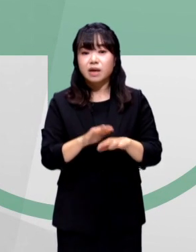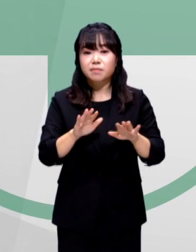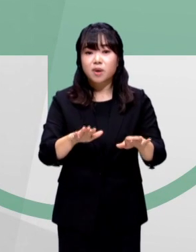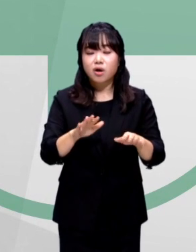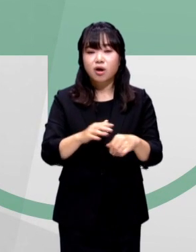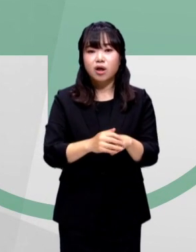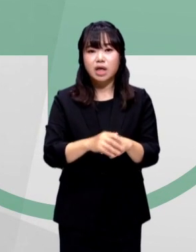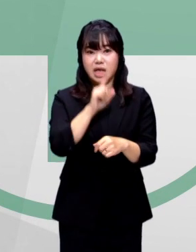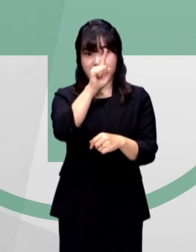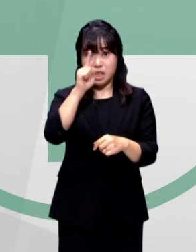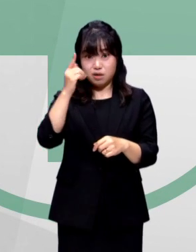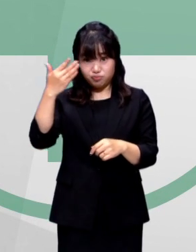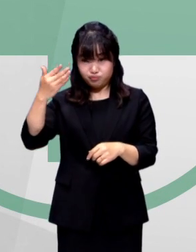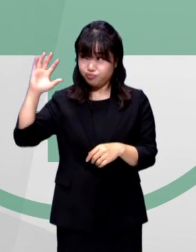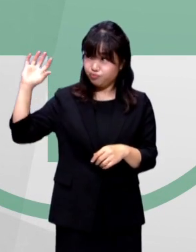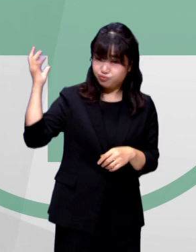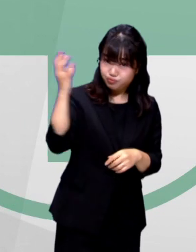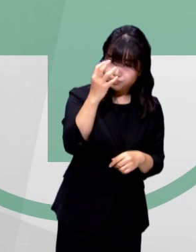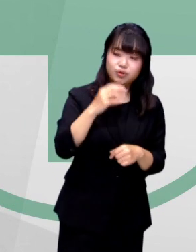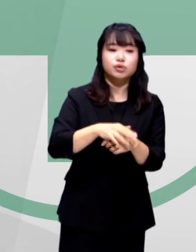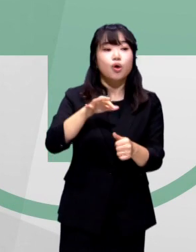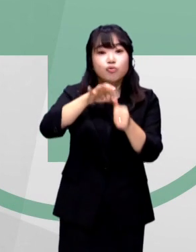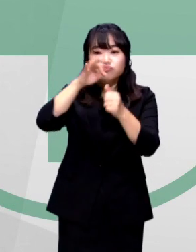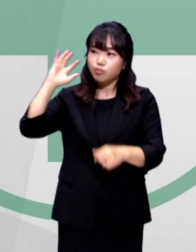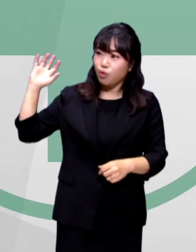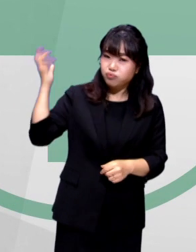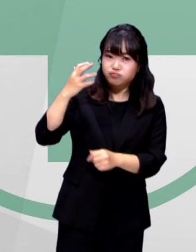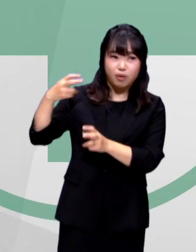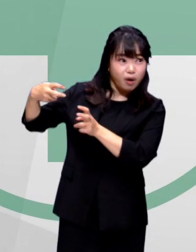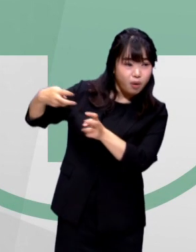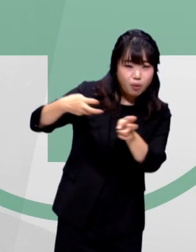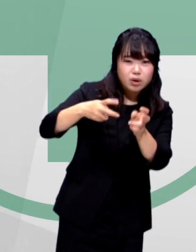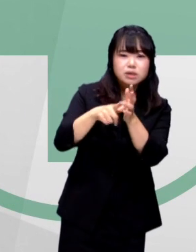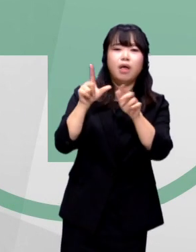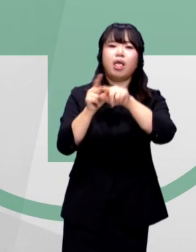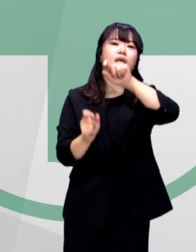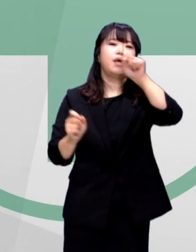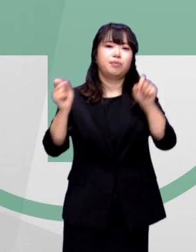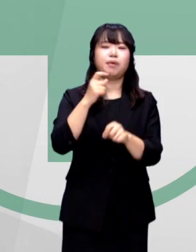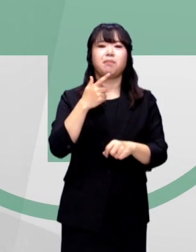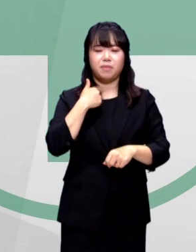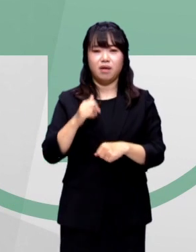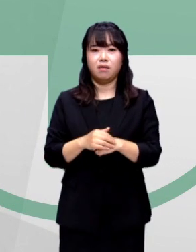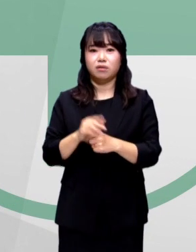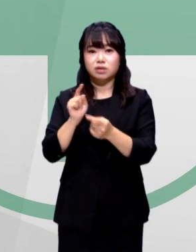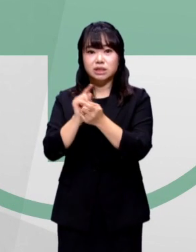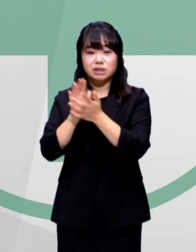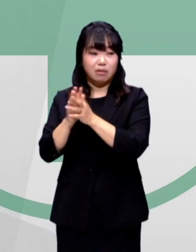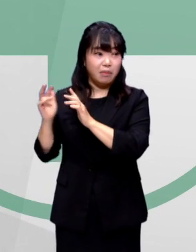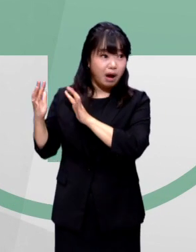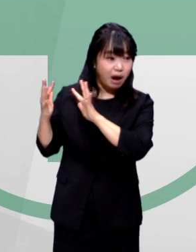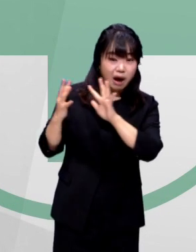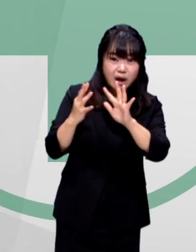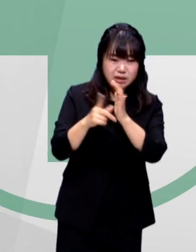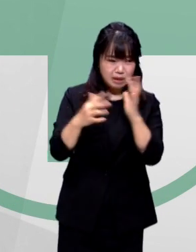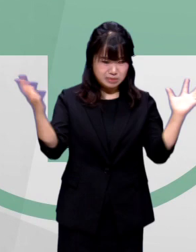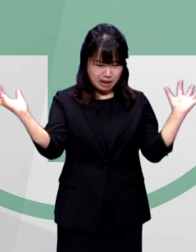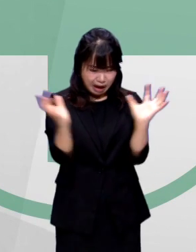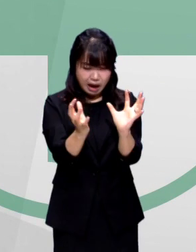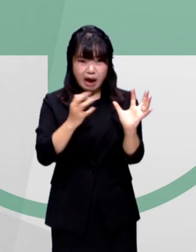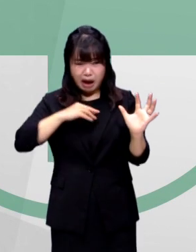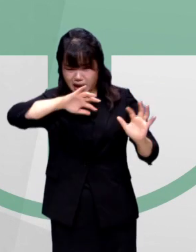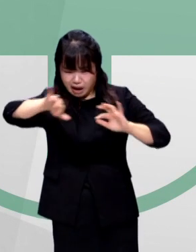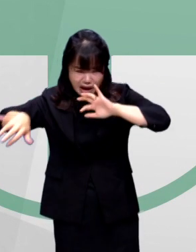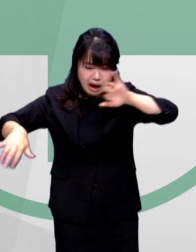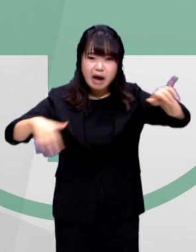이제 구급차라든가 구조대가 현장 접근하는데 시간도 오래 걸렸었고 현장 접근하기 위해서 이제 사람들이 많이 모여 있는 그다음에